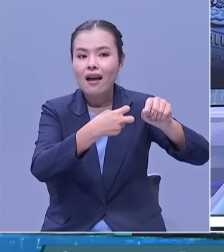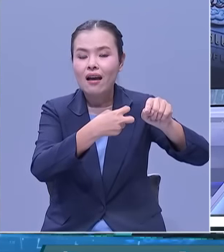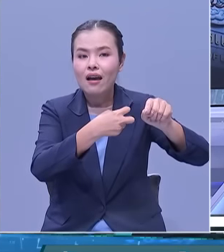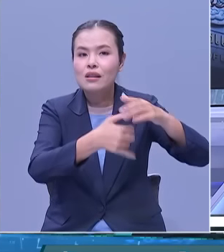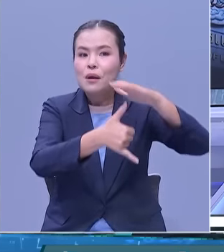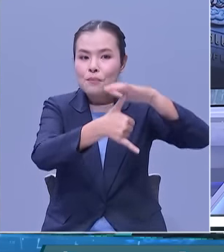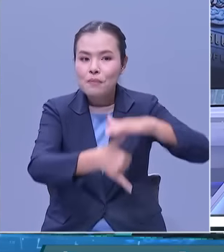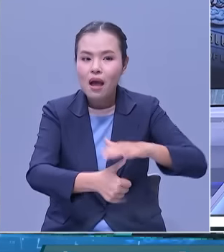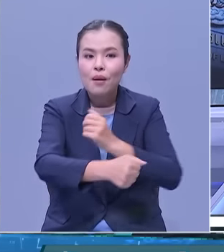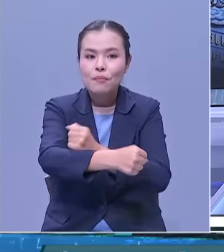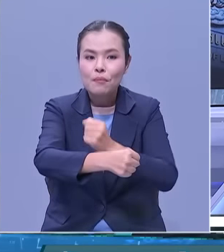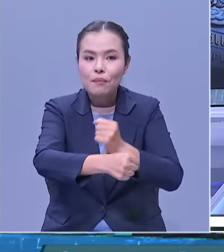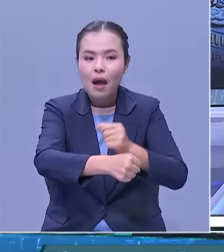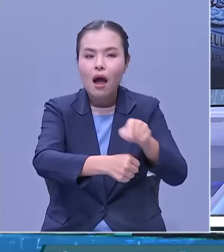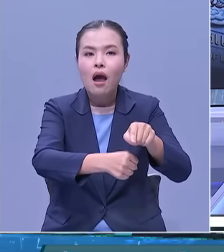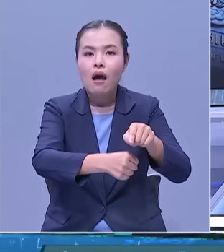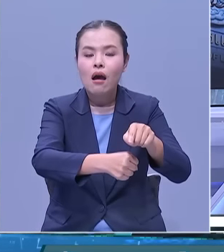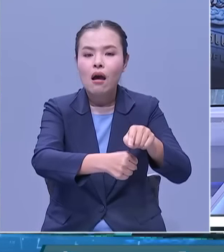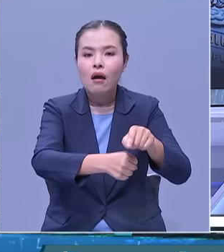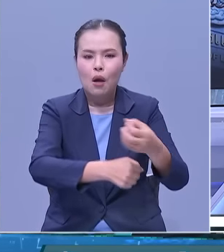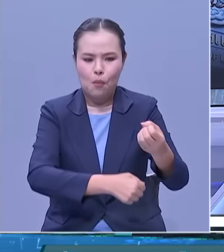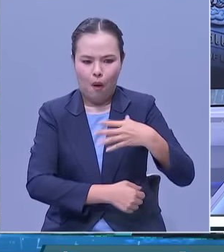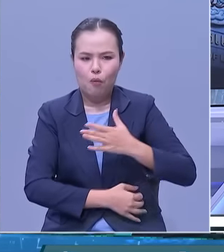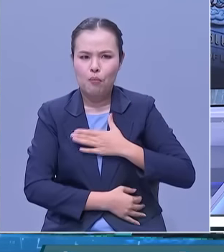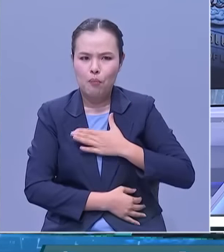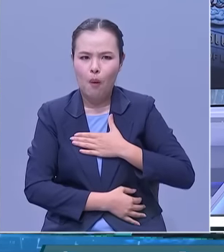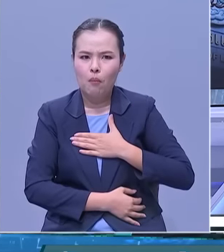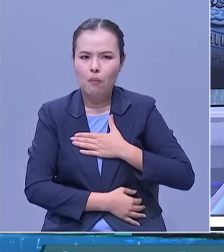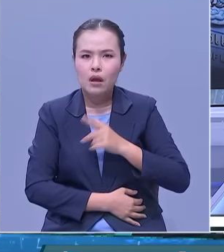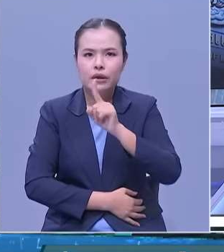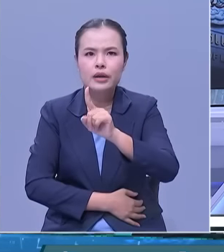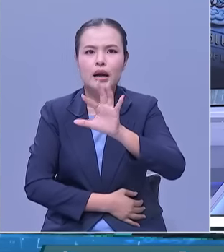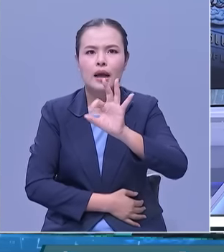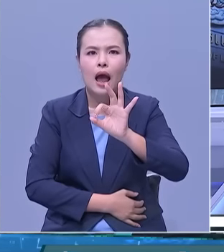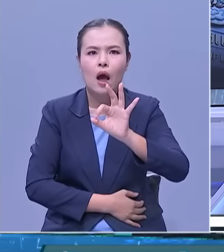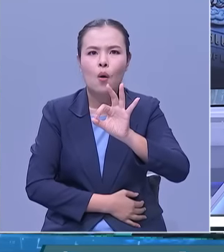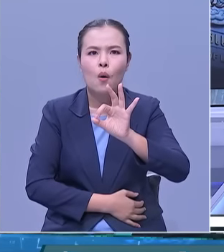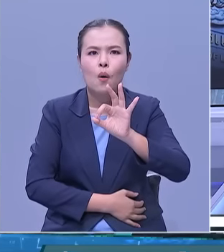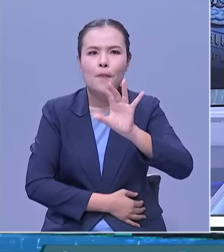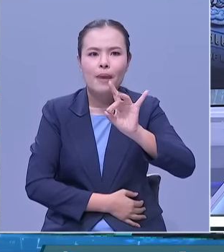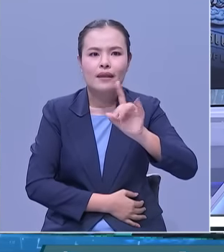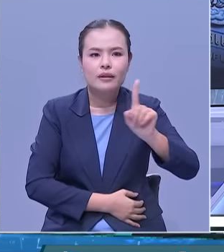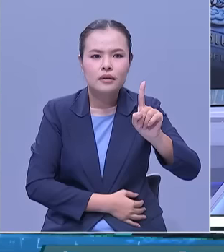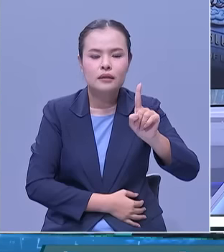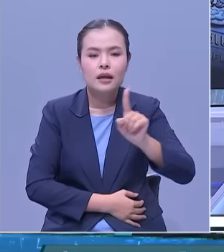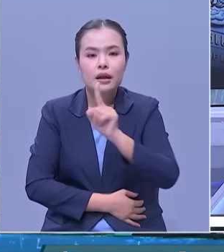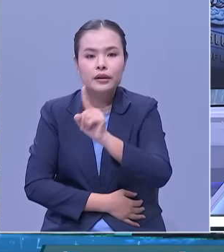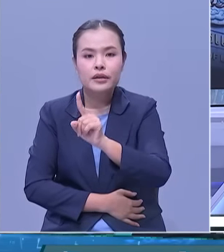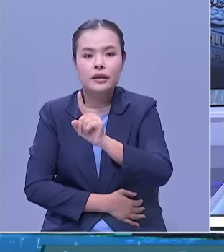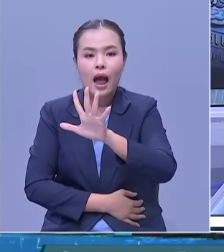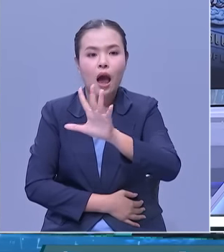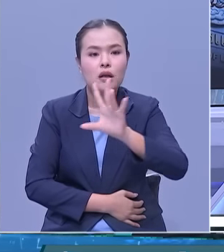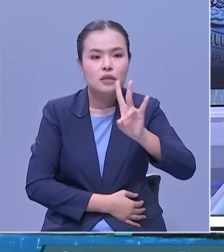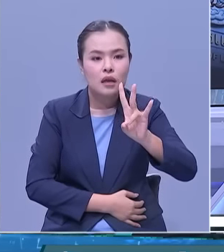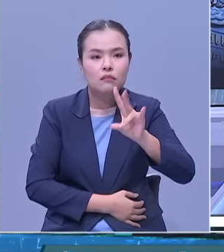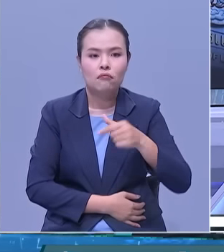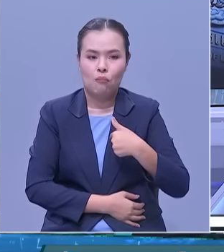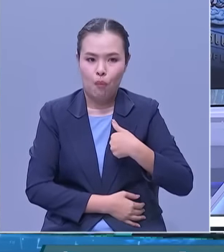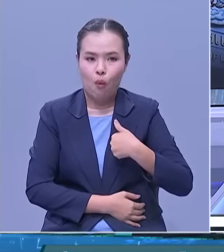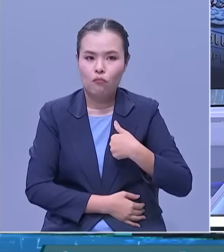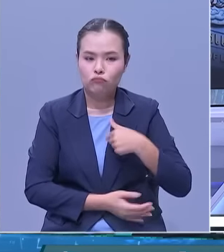ามนุษย์ก็ว่าคนที่ค้ามนุษย์เป็นสิครับแต่คุณแจ้งผมเรื่อง149กับ157ถูกไหมคุณก็ต้องทำเรื่องที่ส่ง